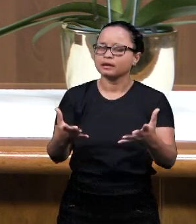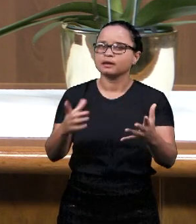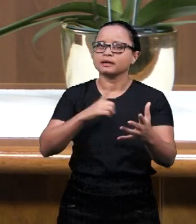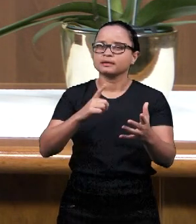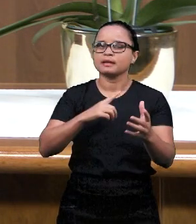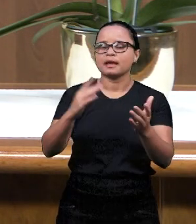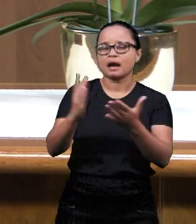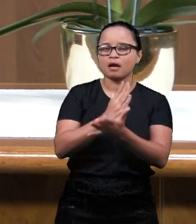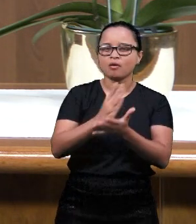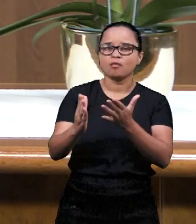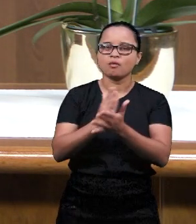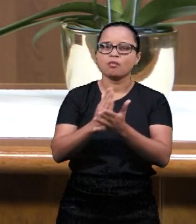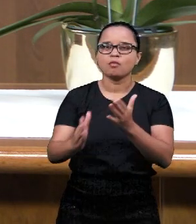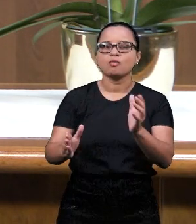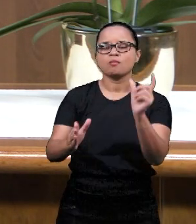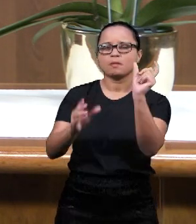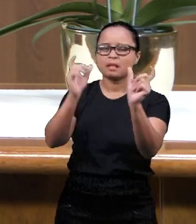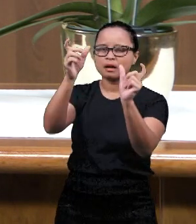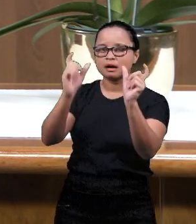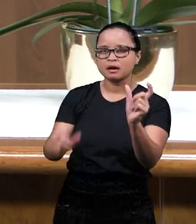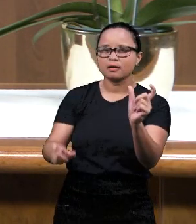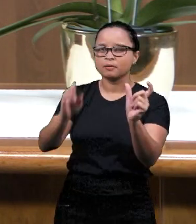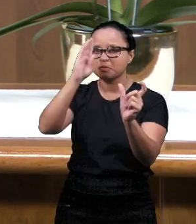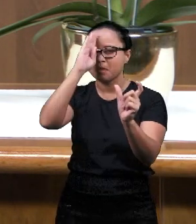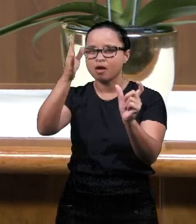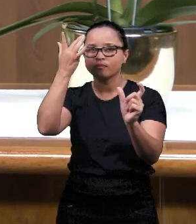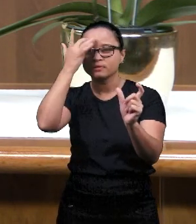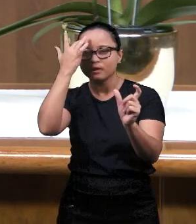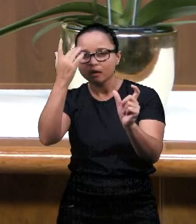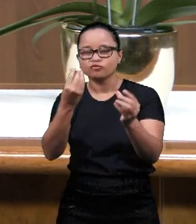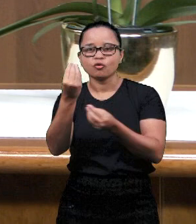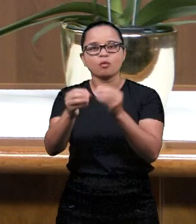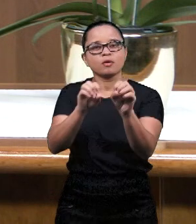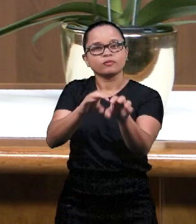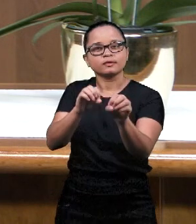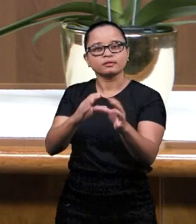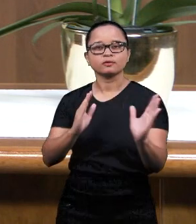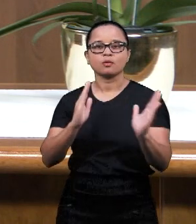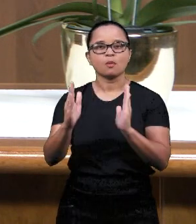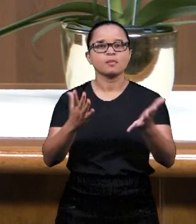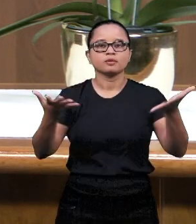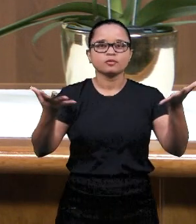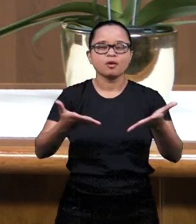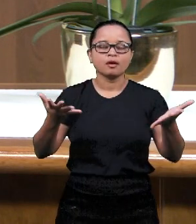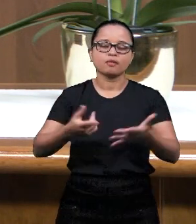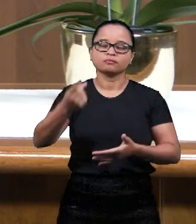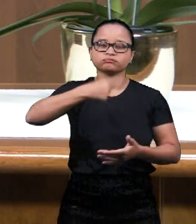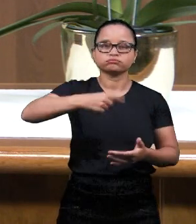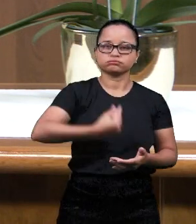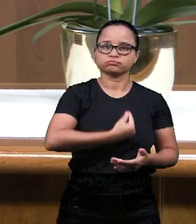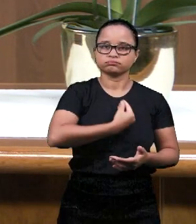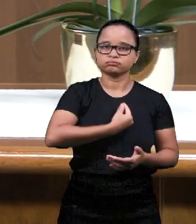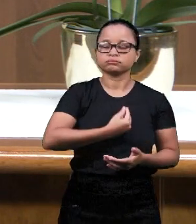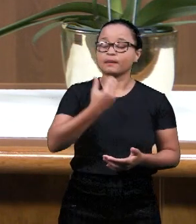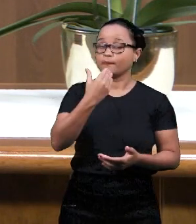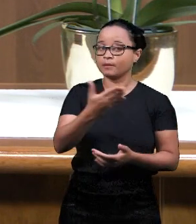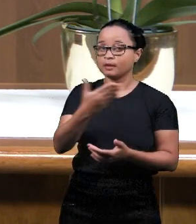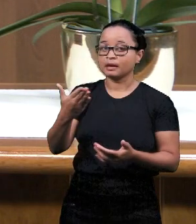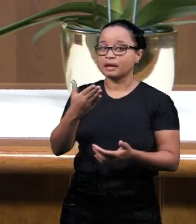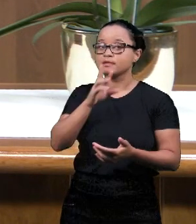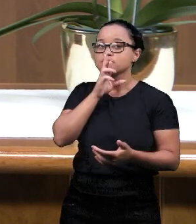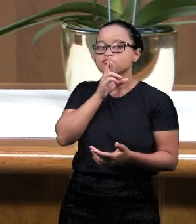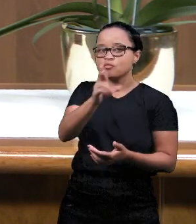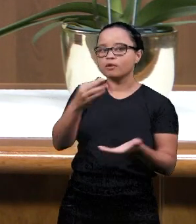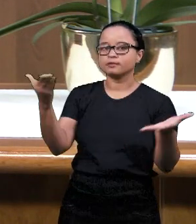quelques expressions et l'enseignement de ces expressions pour nous dans nos jours. C'est ce que demande cette question.